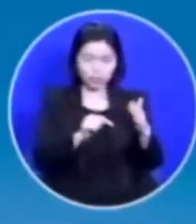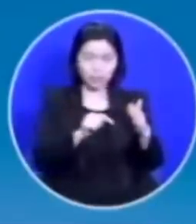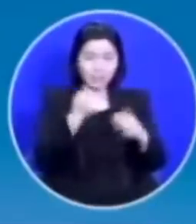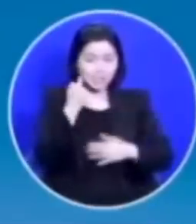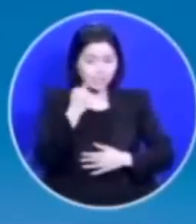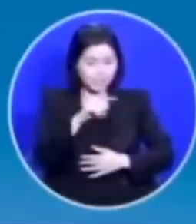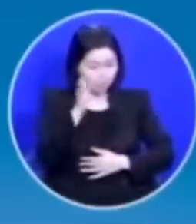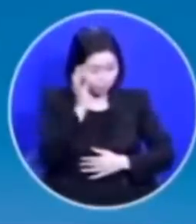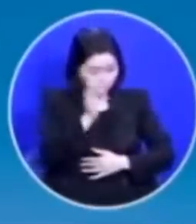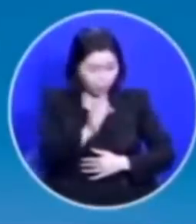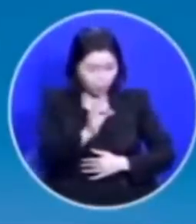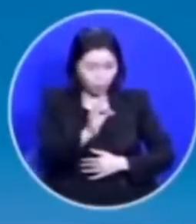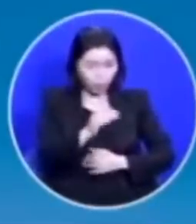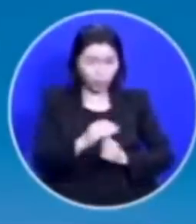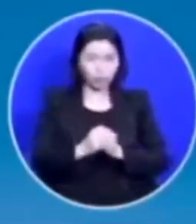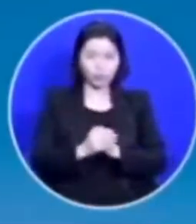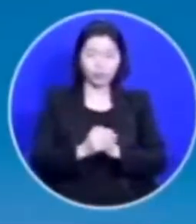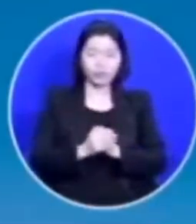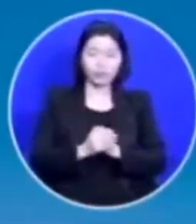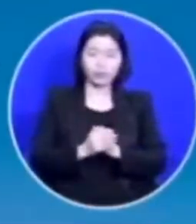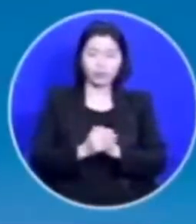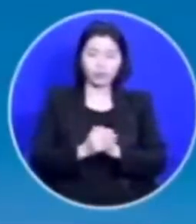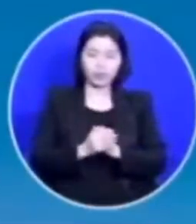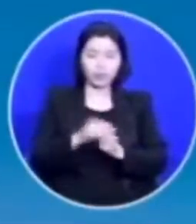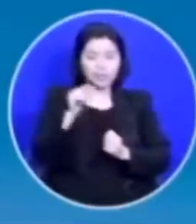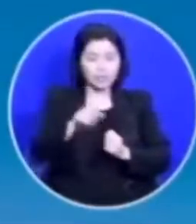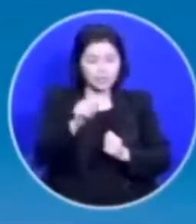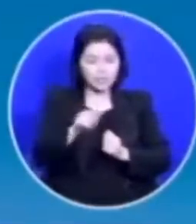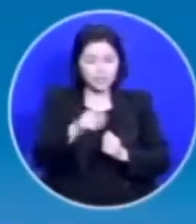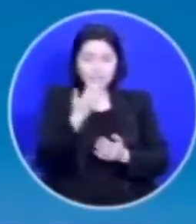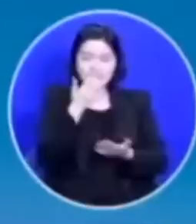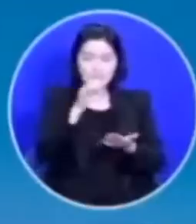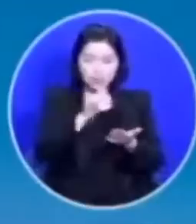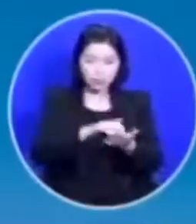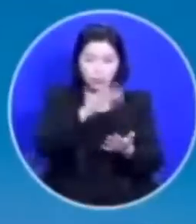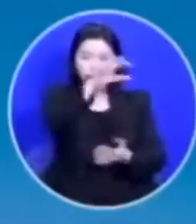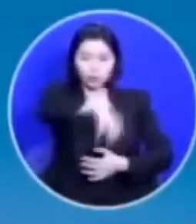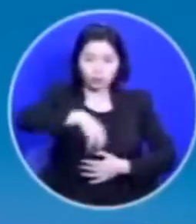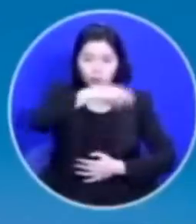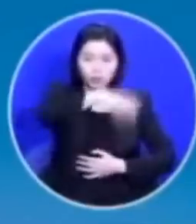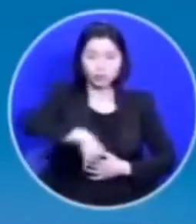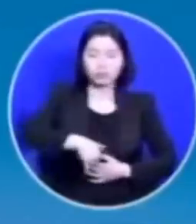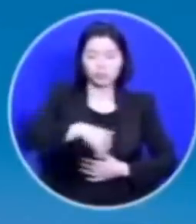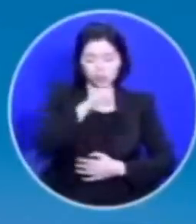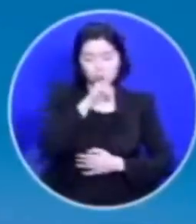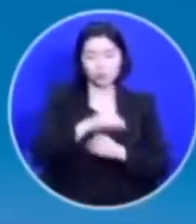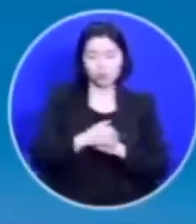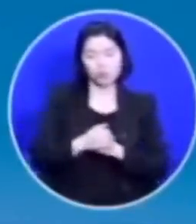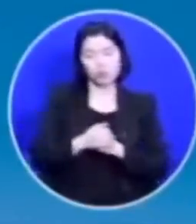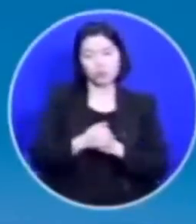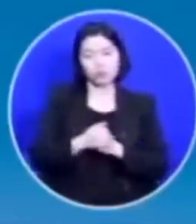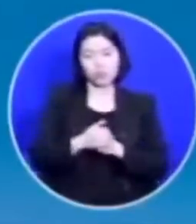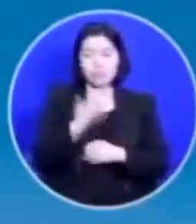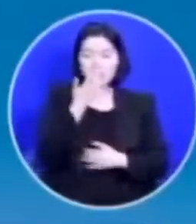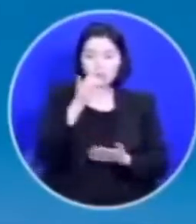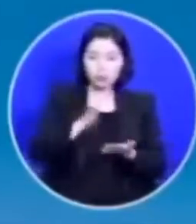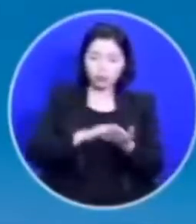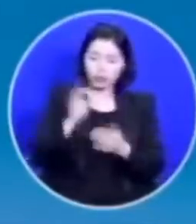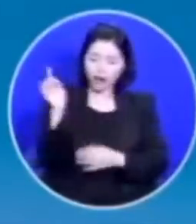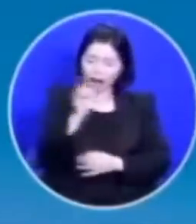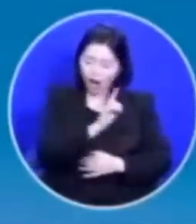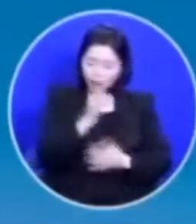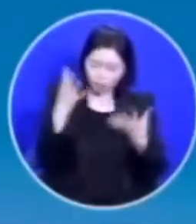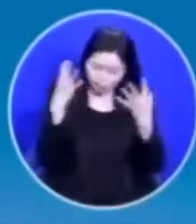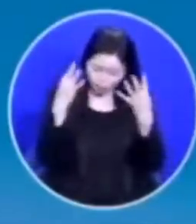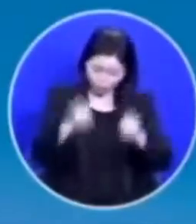금을 보고 그리고 그 돌을 캐내는 겁니다 돌이 아무리 많아도